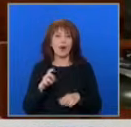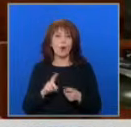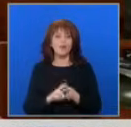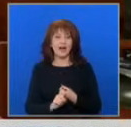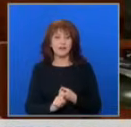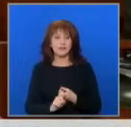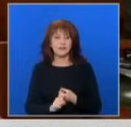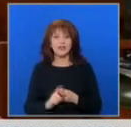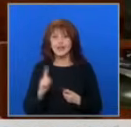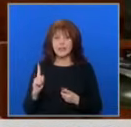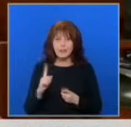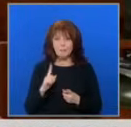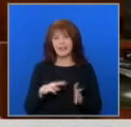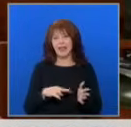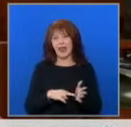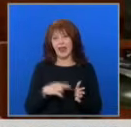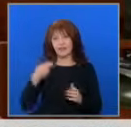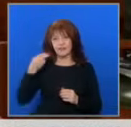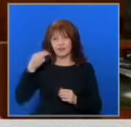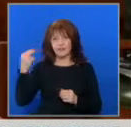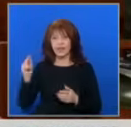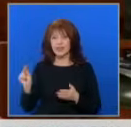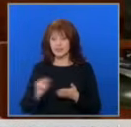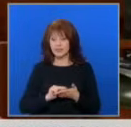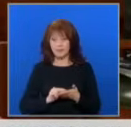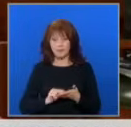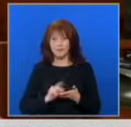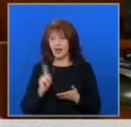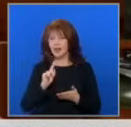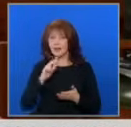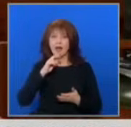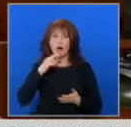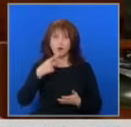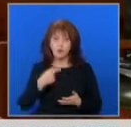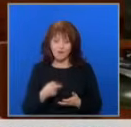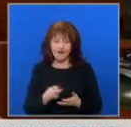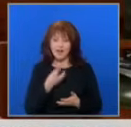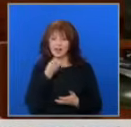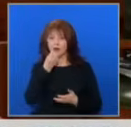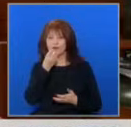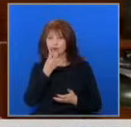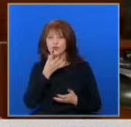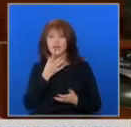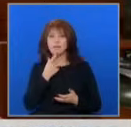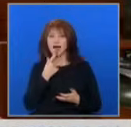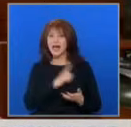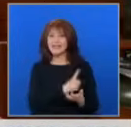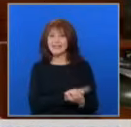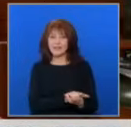Самите електроразпределителни дружества са си написали, че не отговарят в случай на непреодолима сила. Тоест, когато